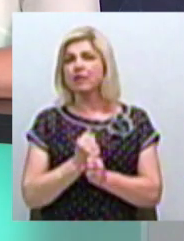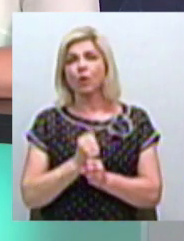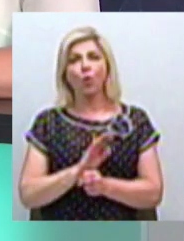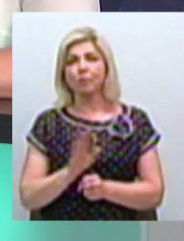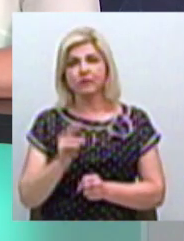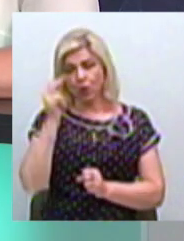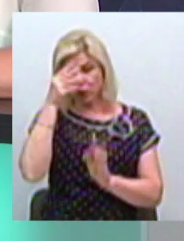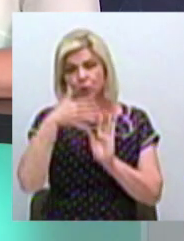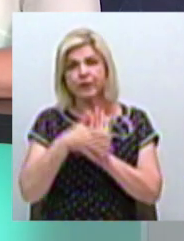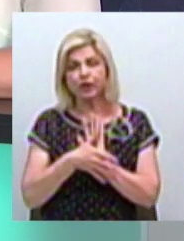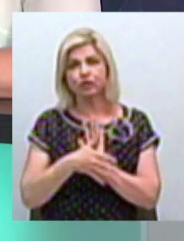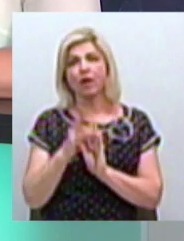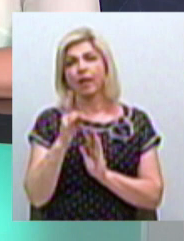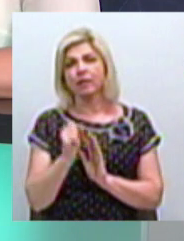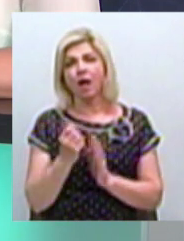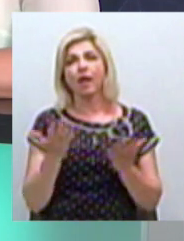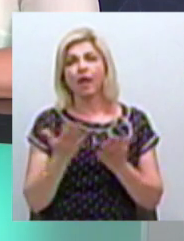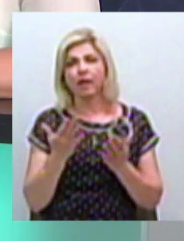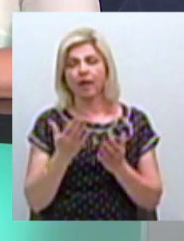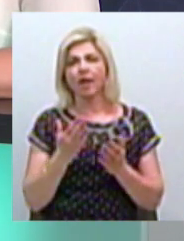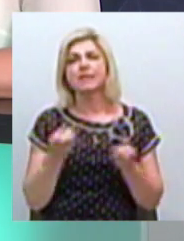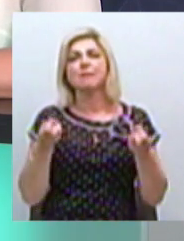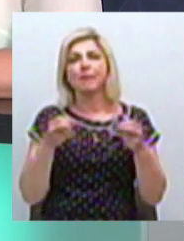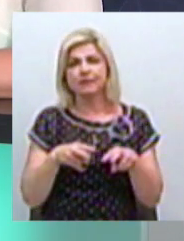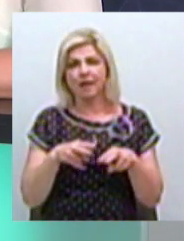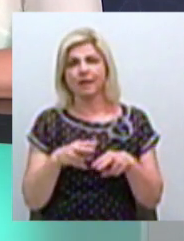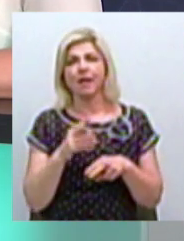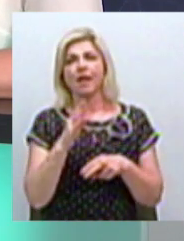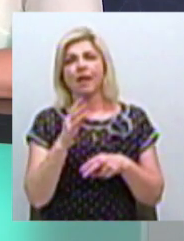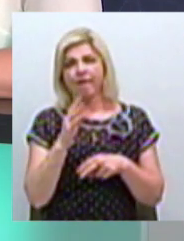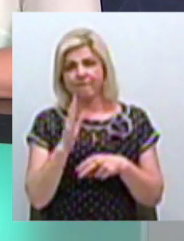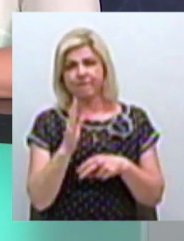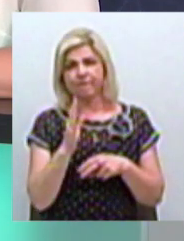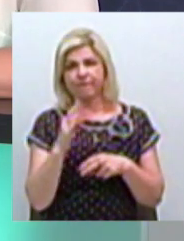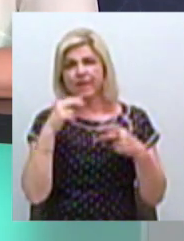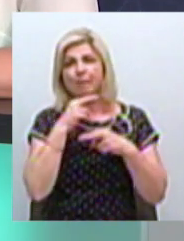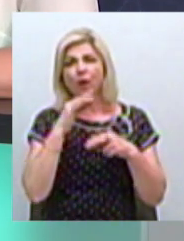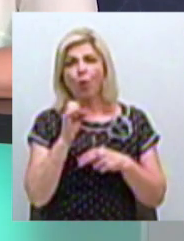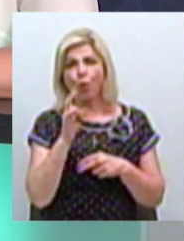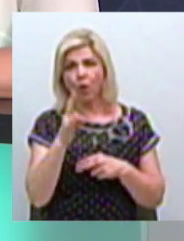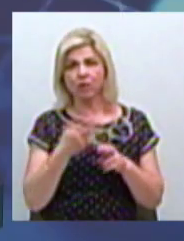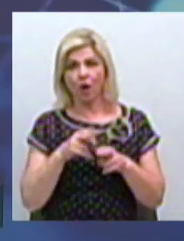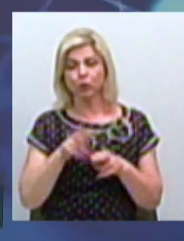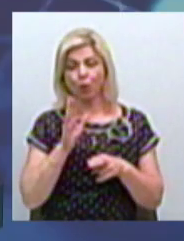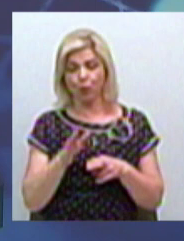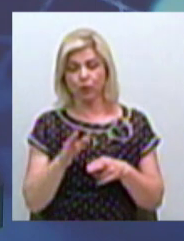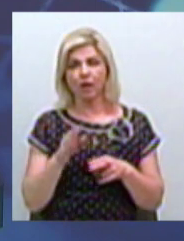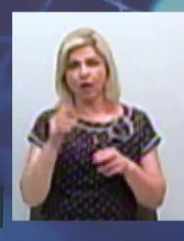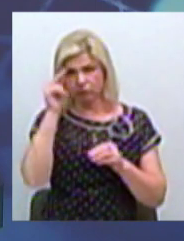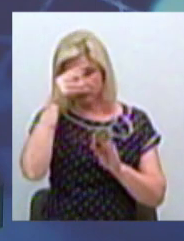дослідження на якісь патогени, крім холерного вібріону, який буде досліджуватись з червня